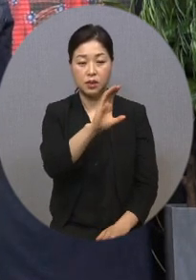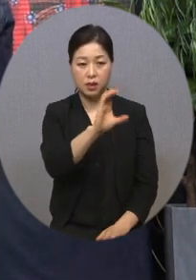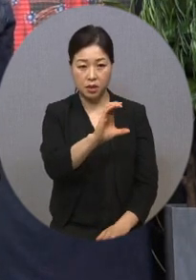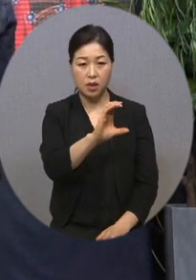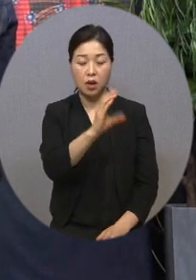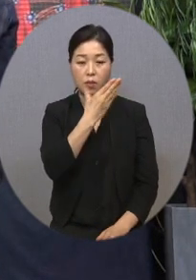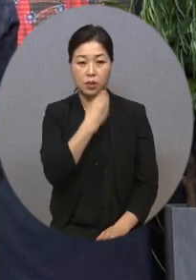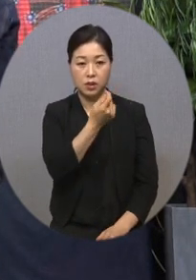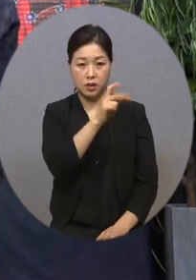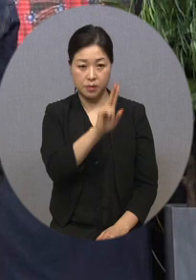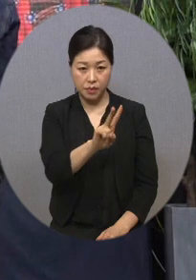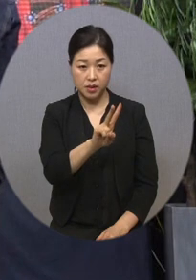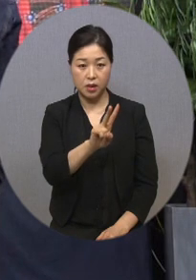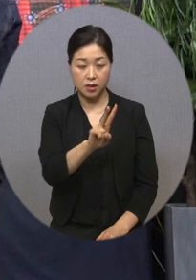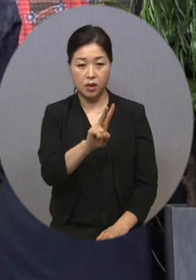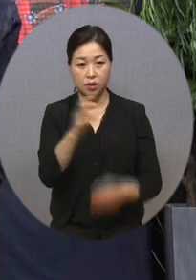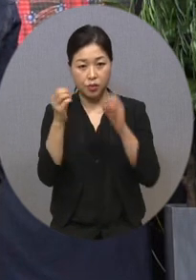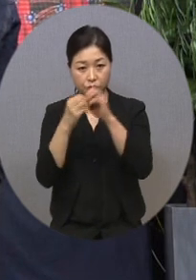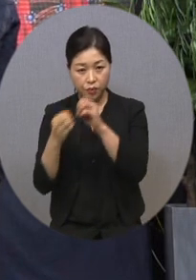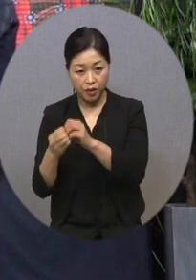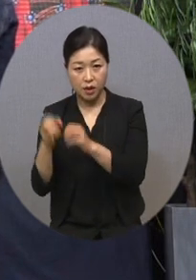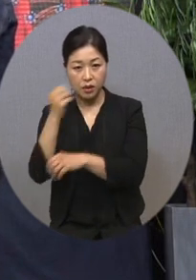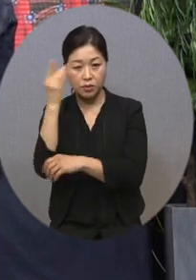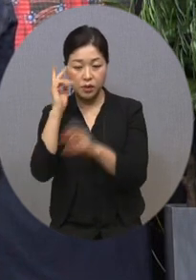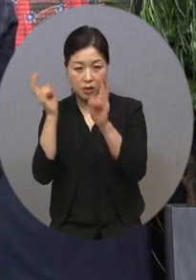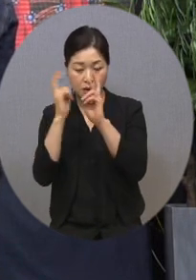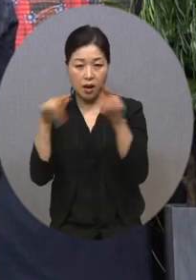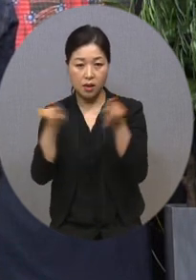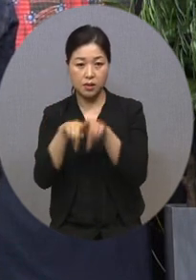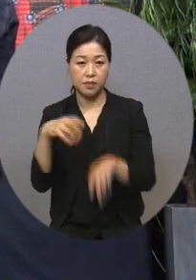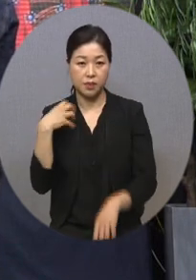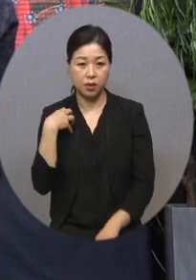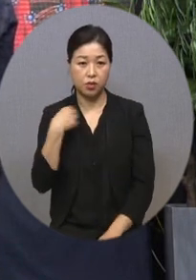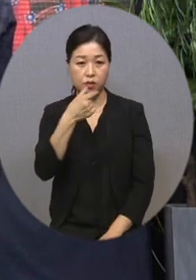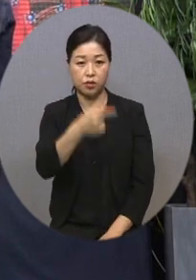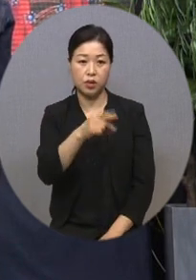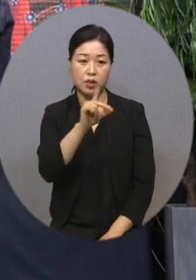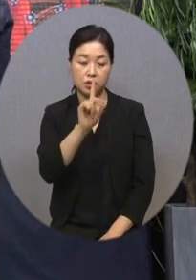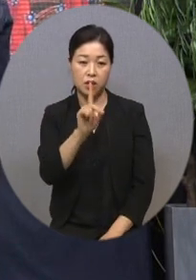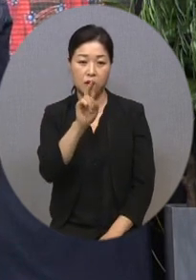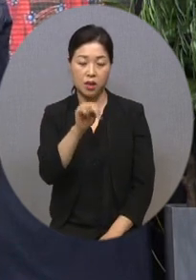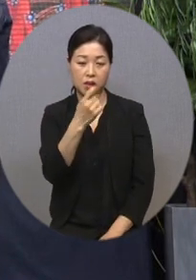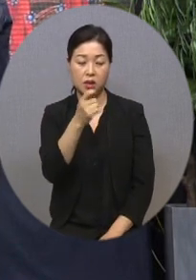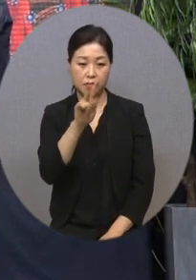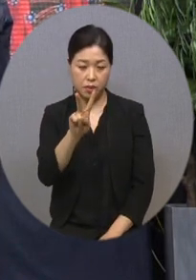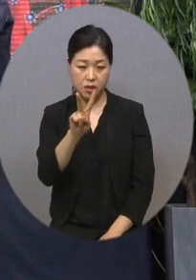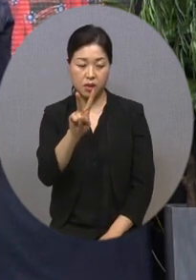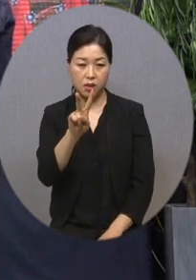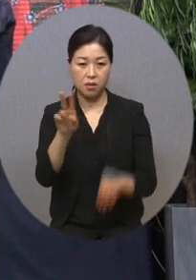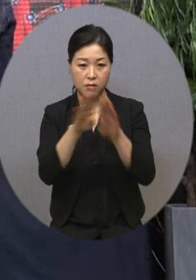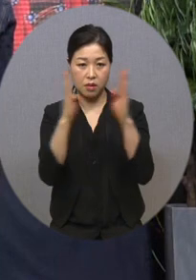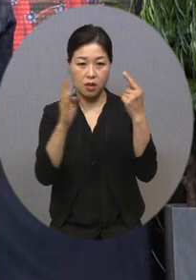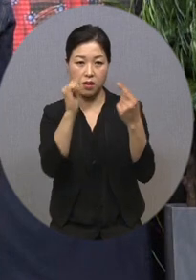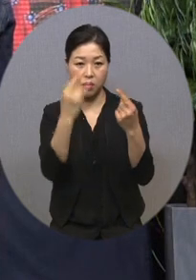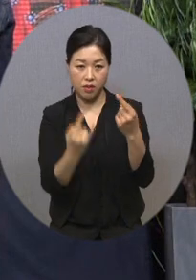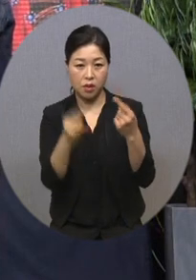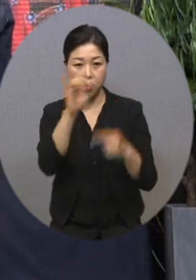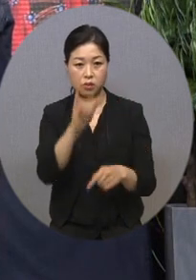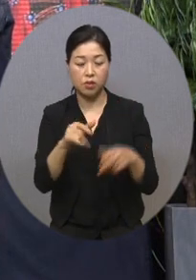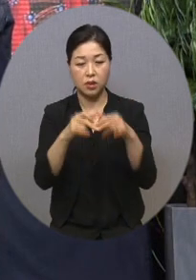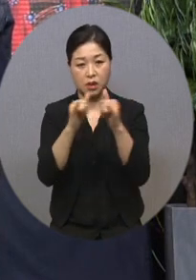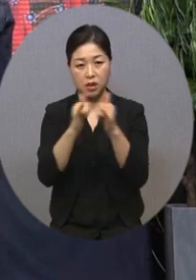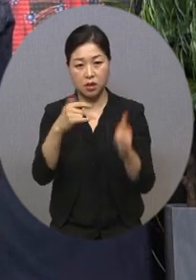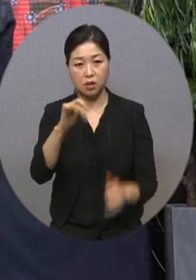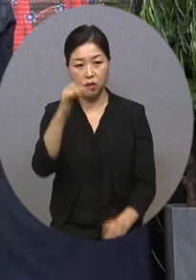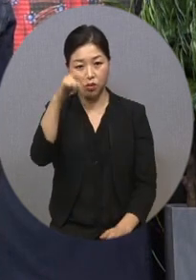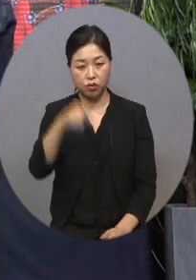복지TV와 국악신문사가 공동주최하고 GDTV에서 주관하는 제1회 전국장애인 선우